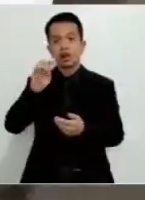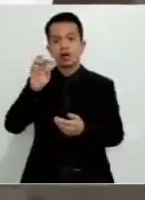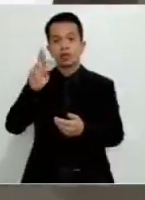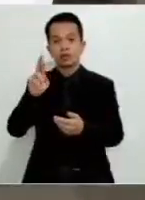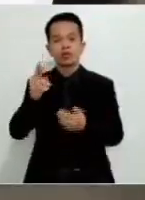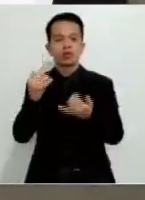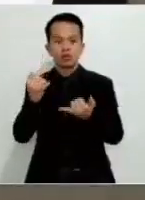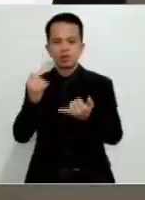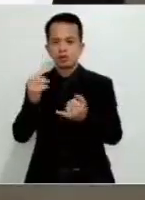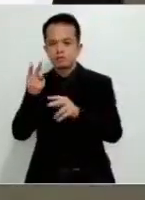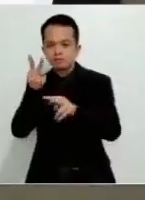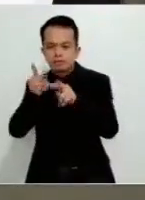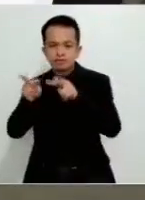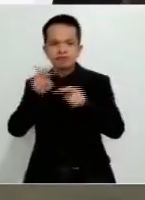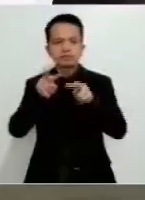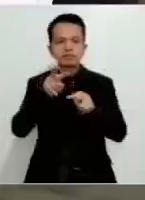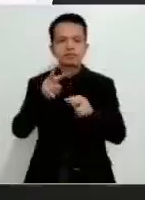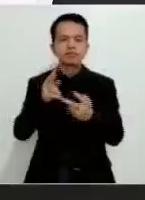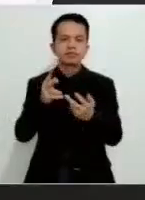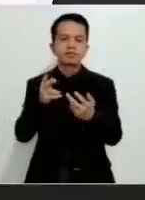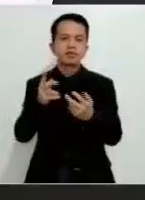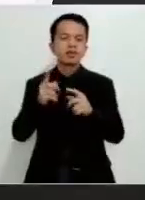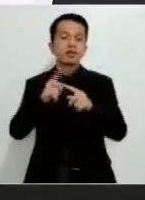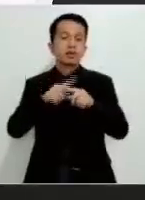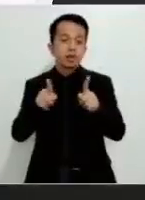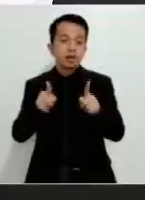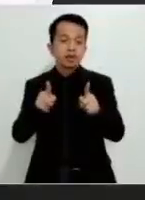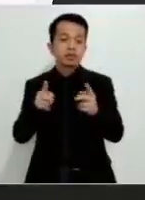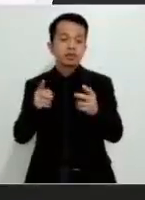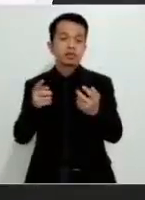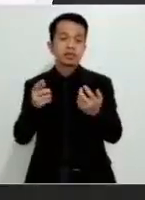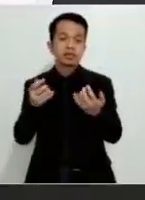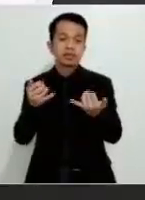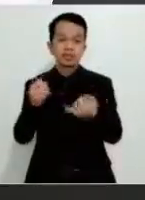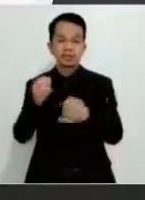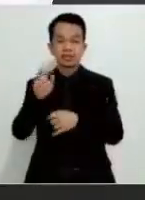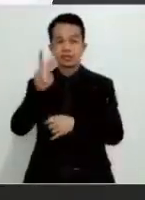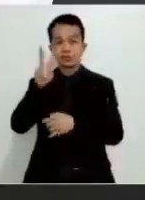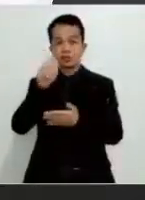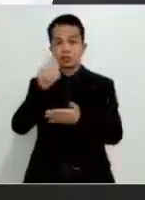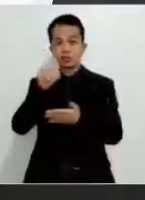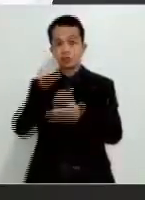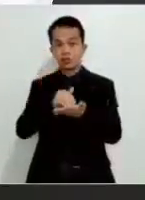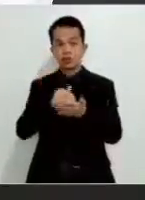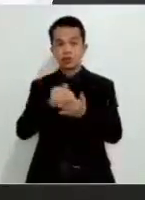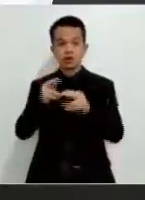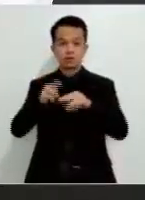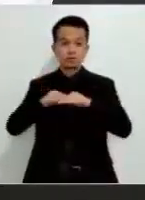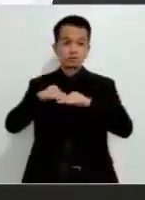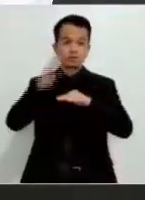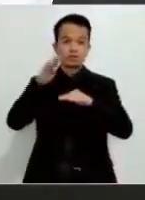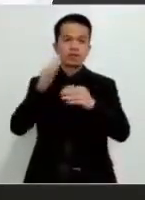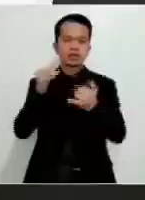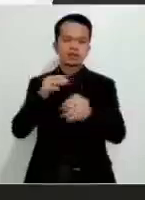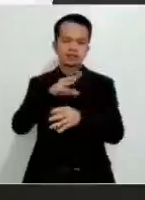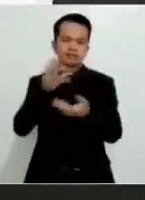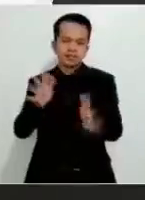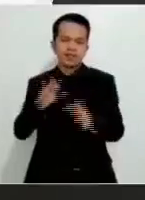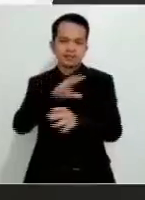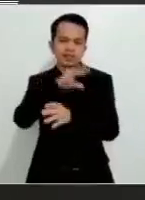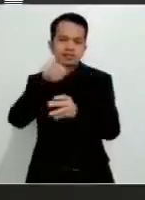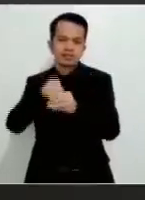dyan. Pero yung mga 2,000 mahigit ay nakasakay na doon sa barko kanina pang umagat.